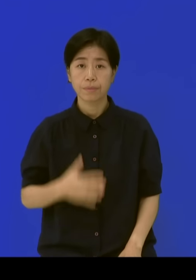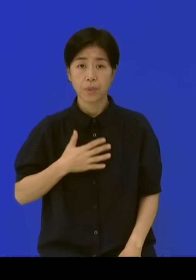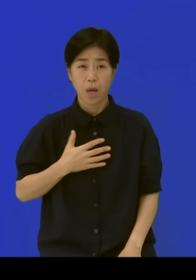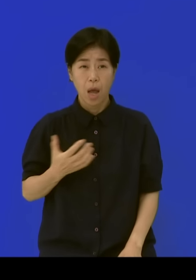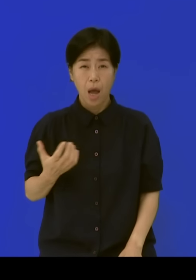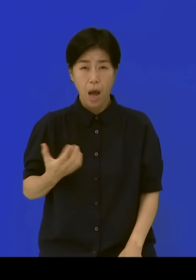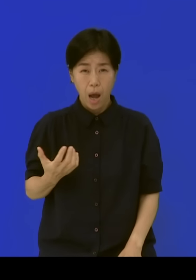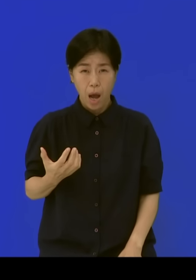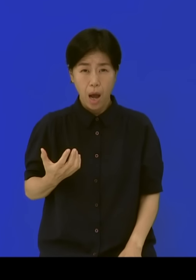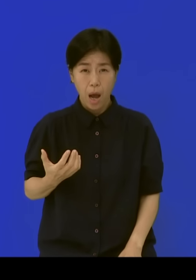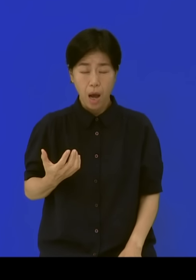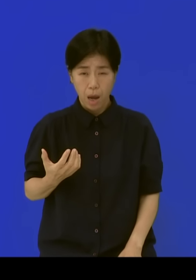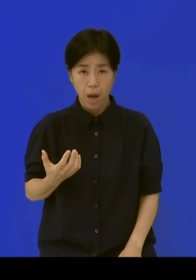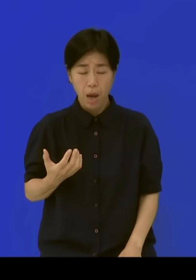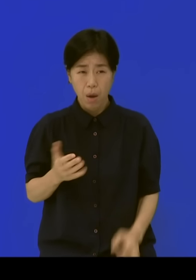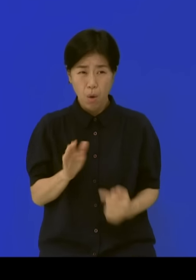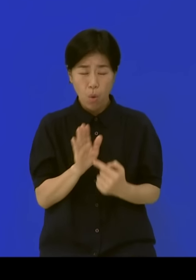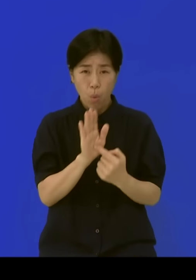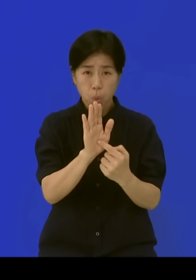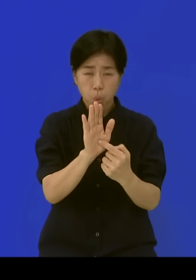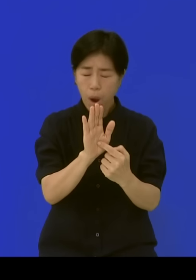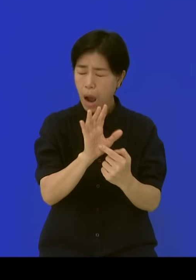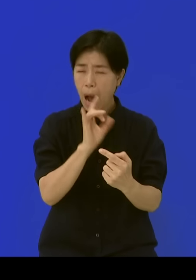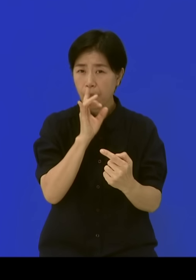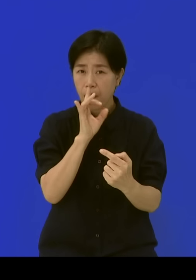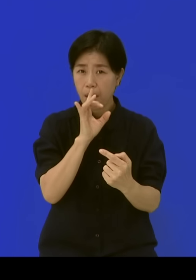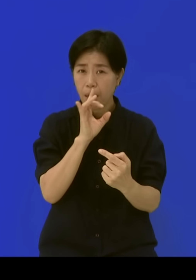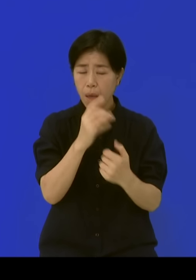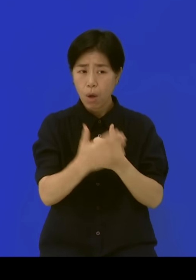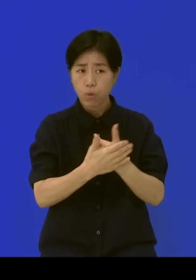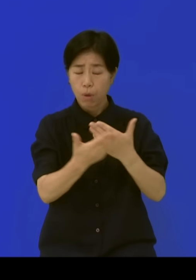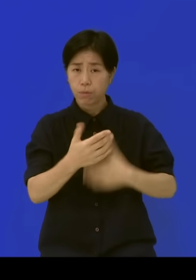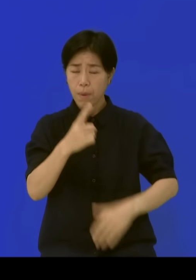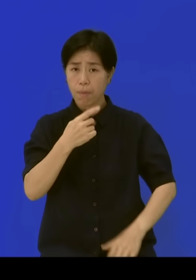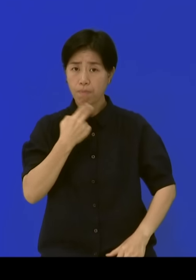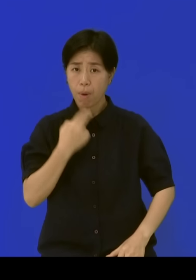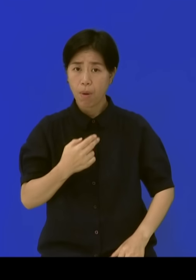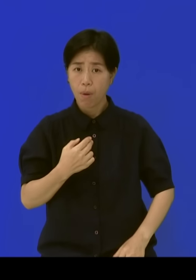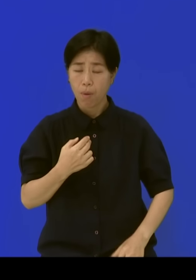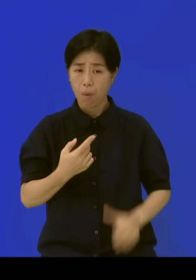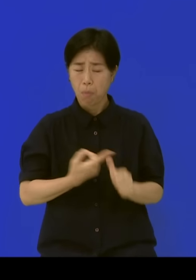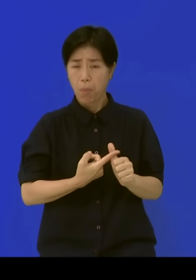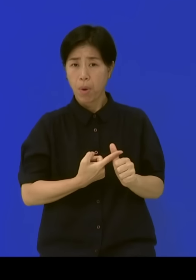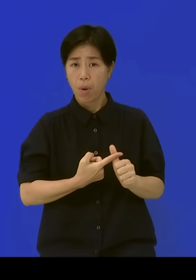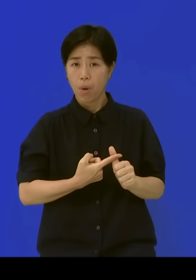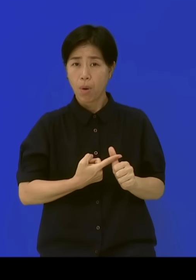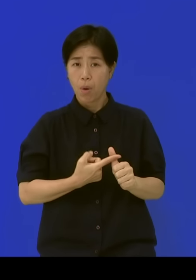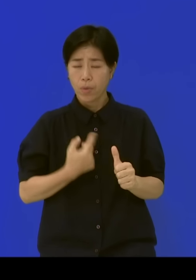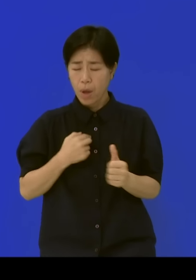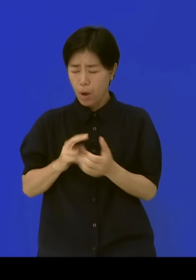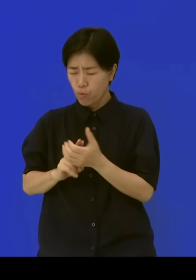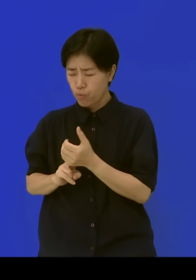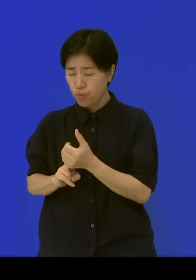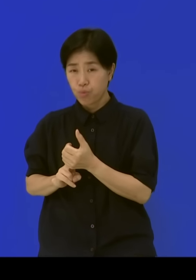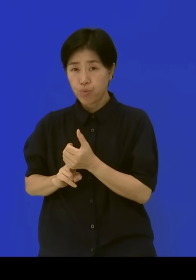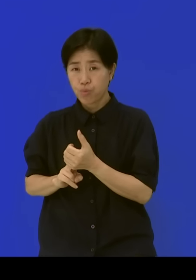안 아파야 되고 네. 아픈 걸 좀 숨겨야 되고 예. 혹은 어쨌든 안 아프게 자기 관리를 잘해서 이런 것들을 들키지 않아야 되는